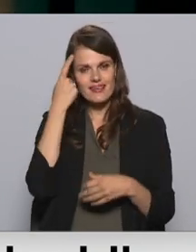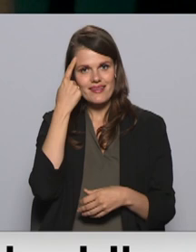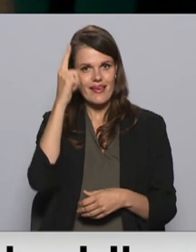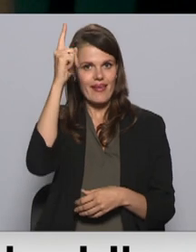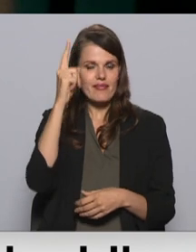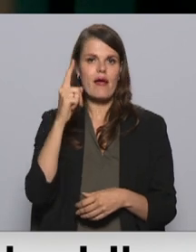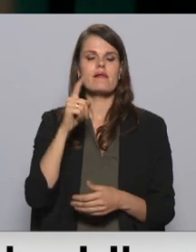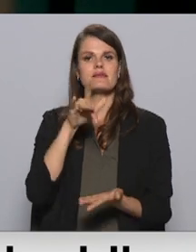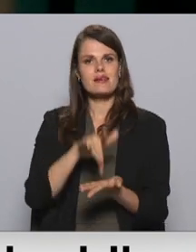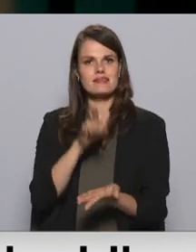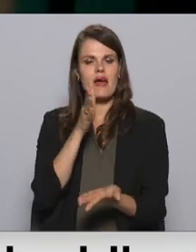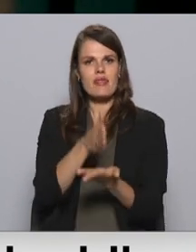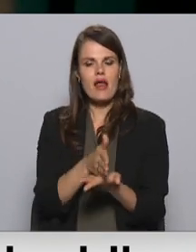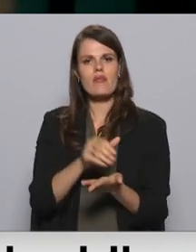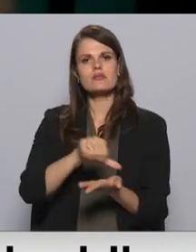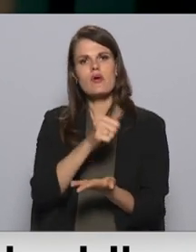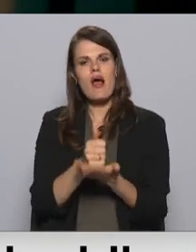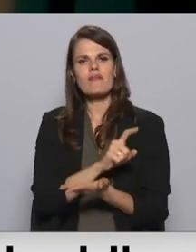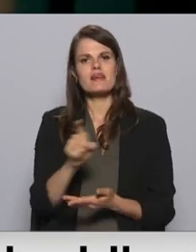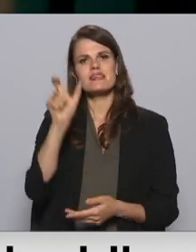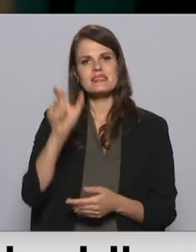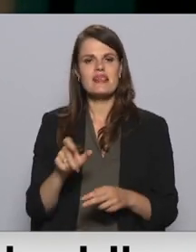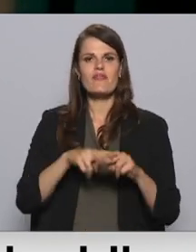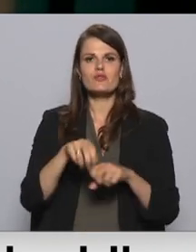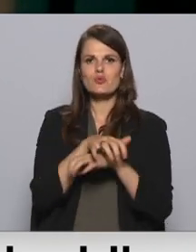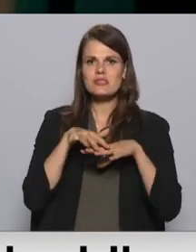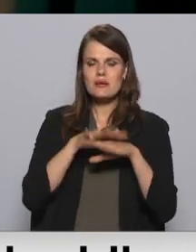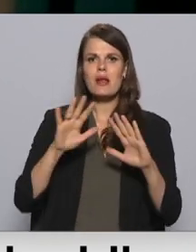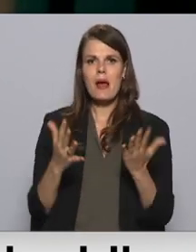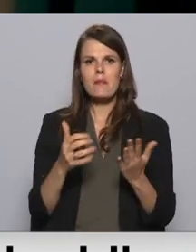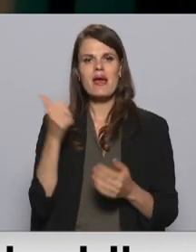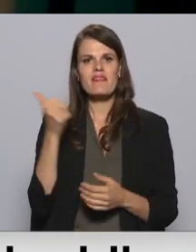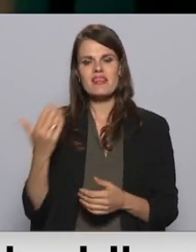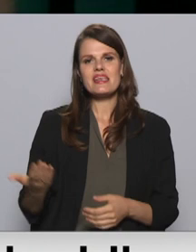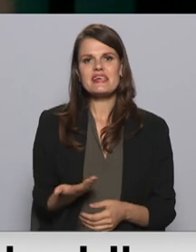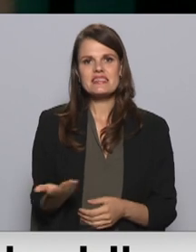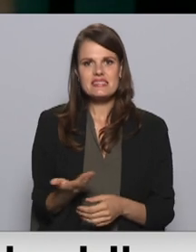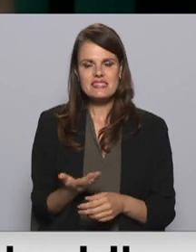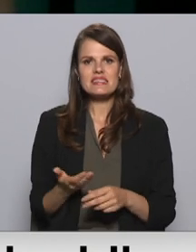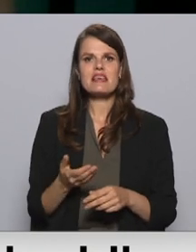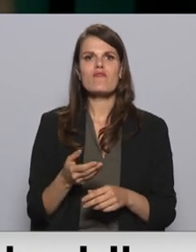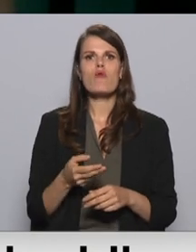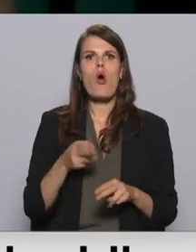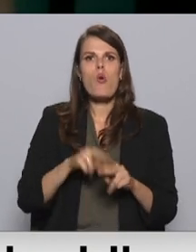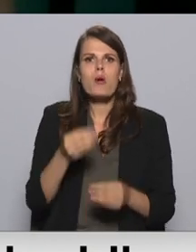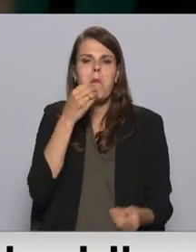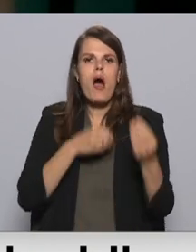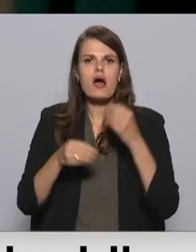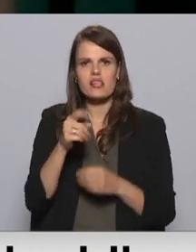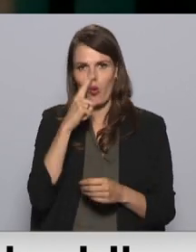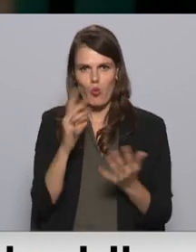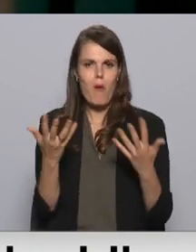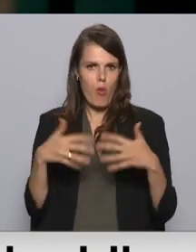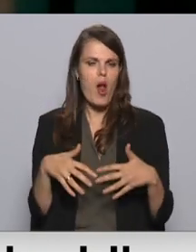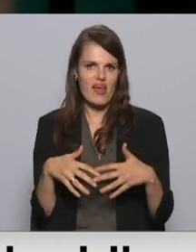idejas centrētas uz cilvēku un sabiedrību, bet viņi dzīvo un pārtiek no politikas. Un es pilnīgi